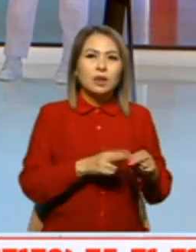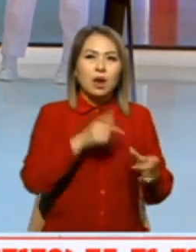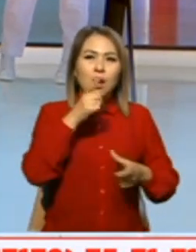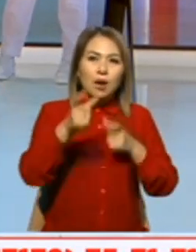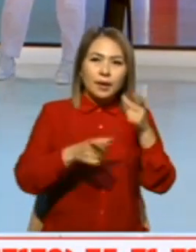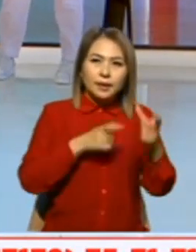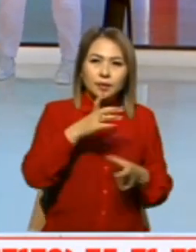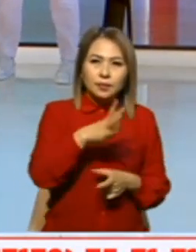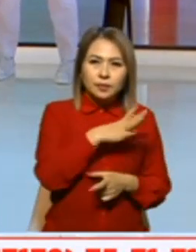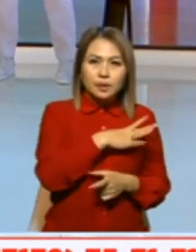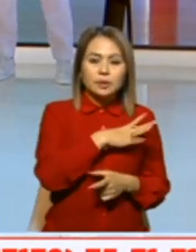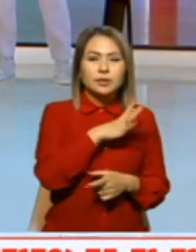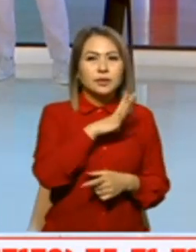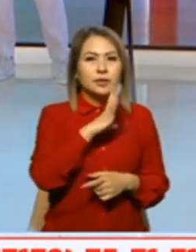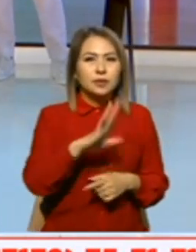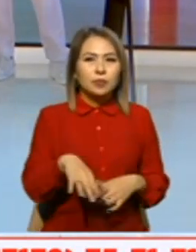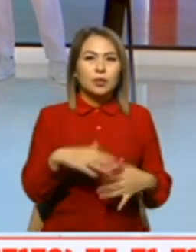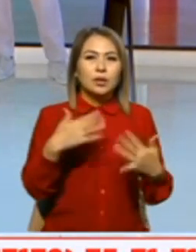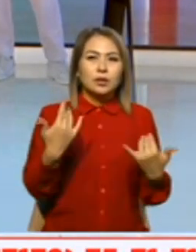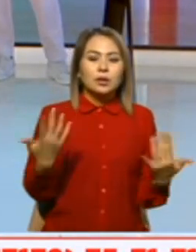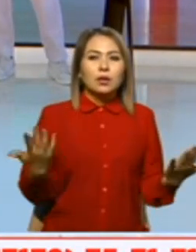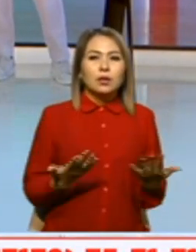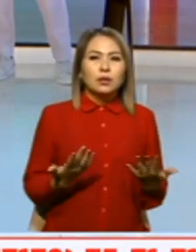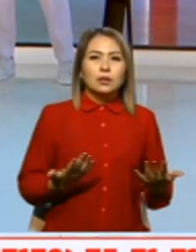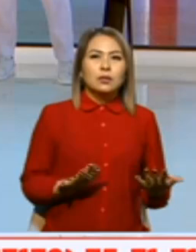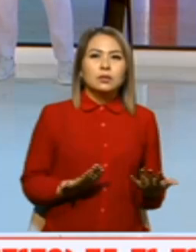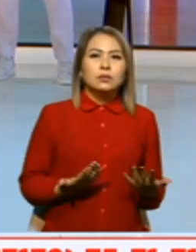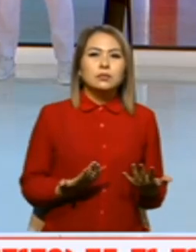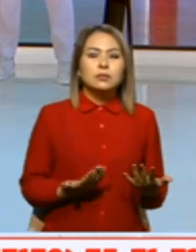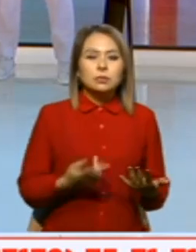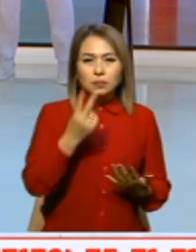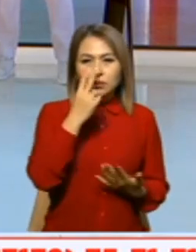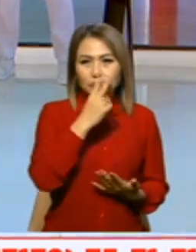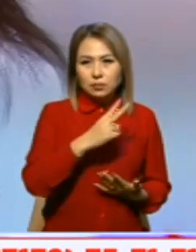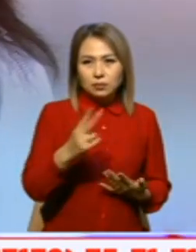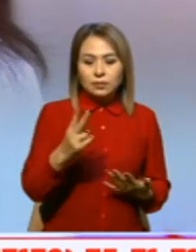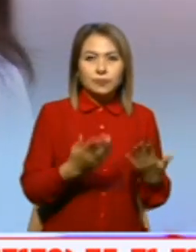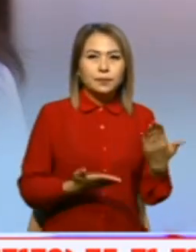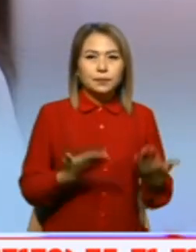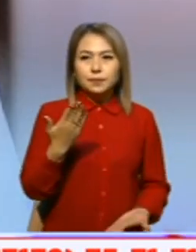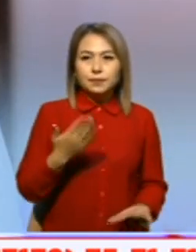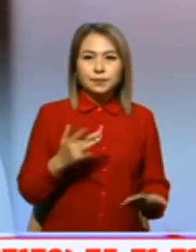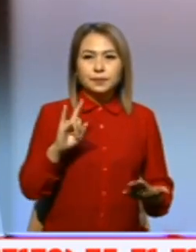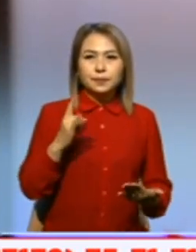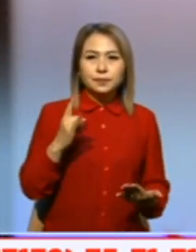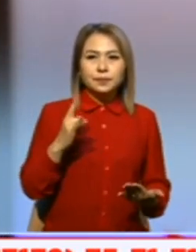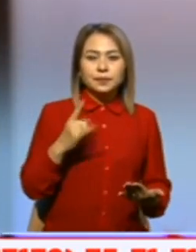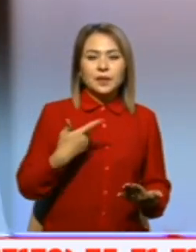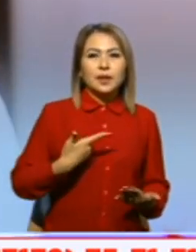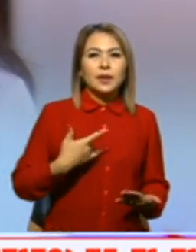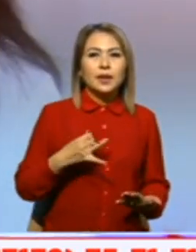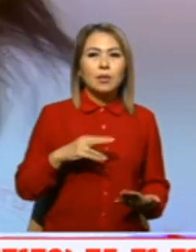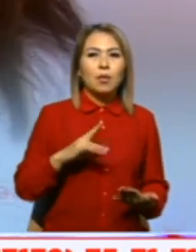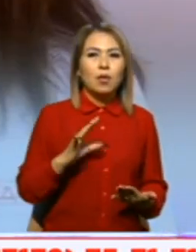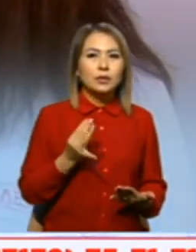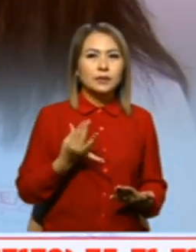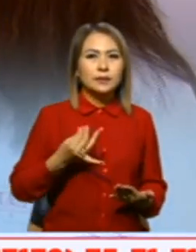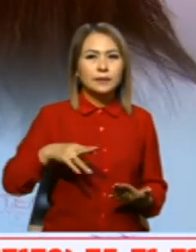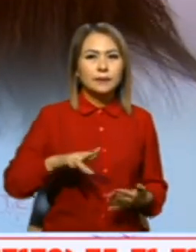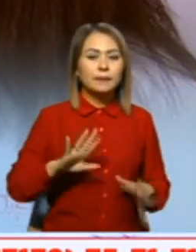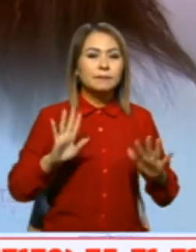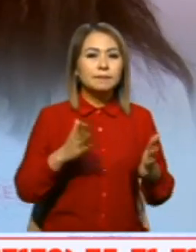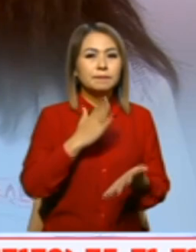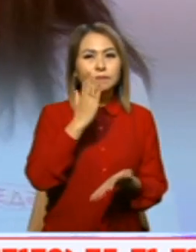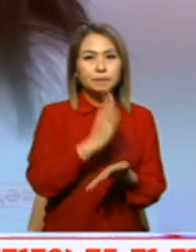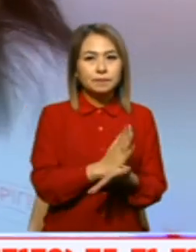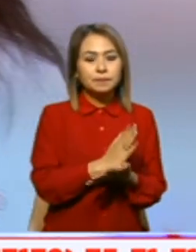ма, сосын қалай, сол осыларға қарап, егер балада гипоксия алған жағдай болған